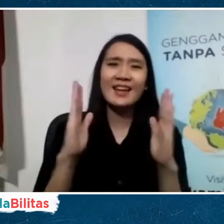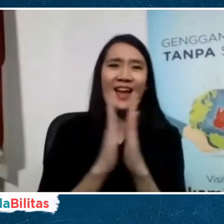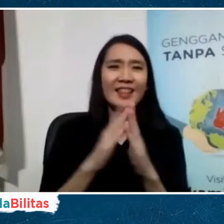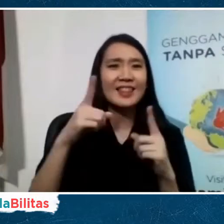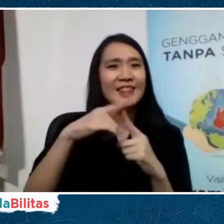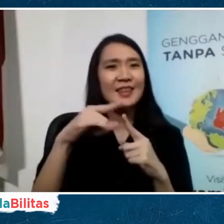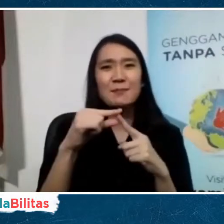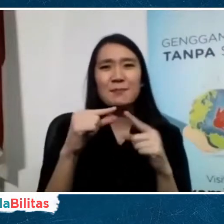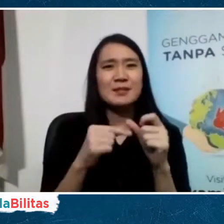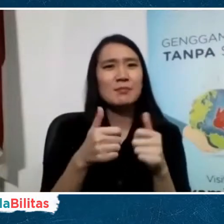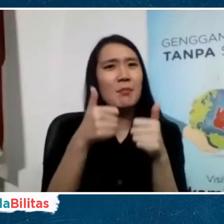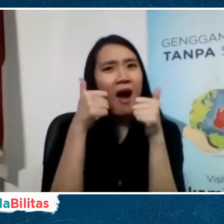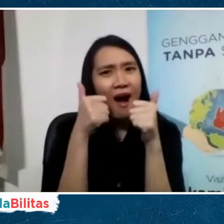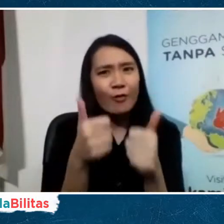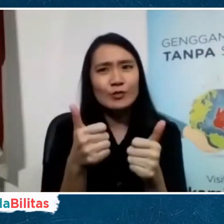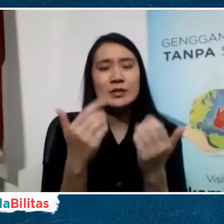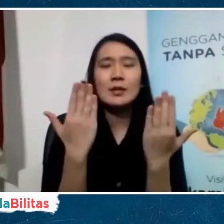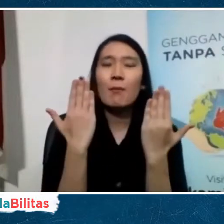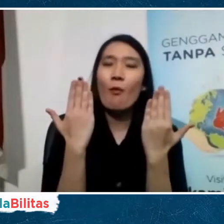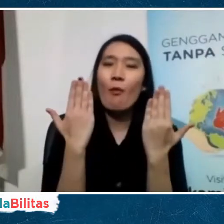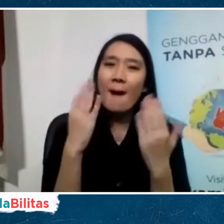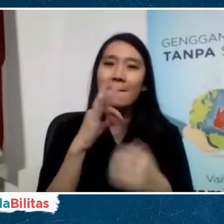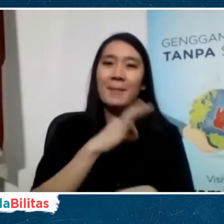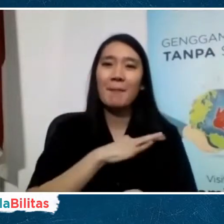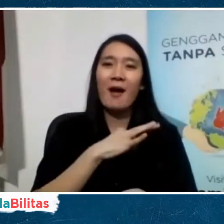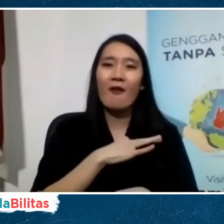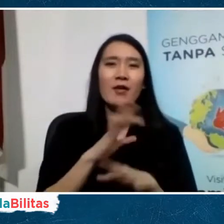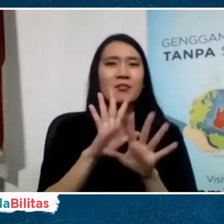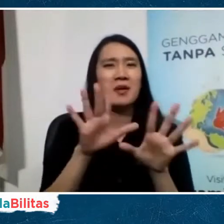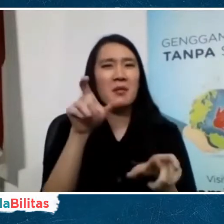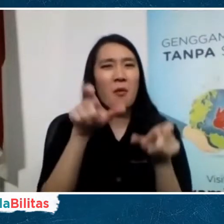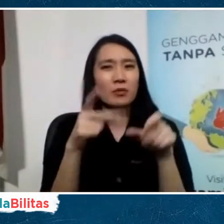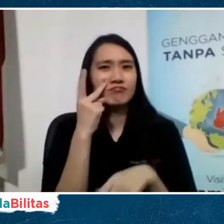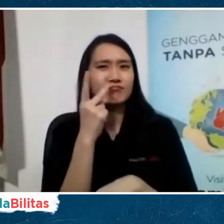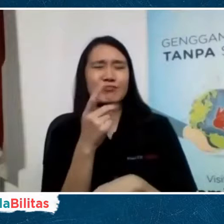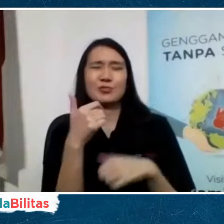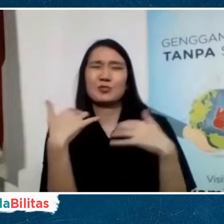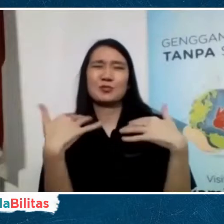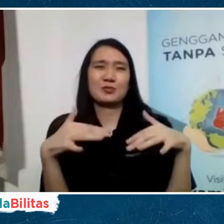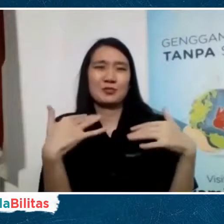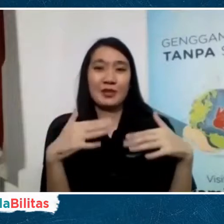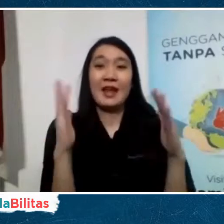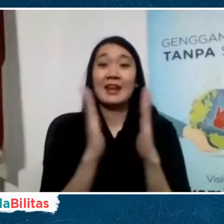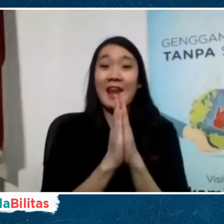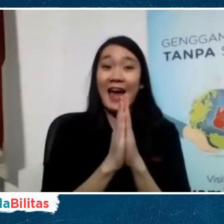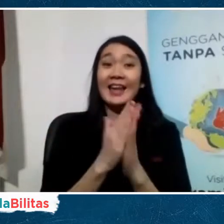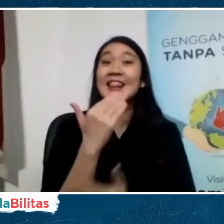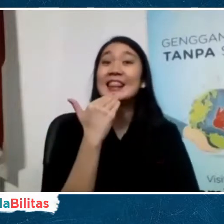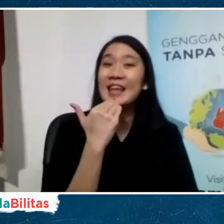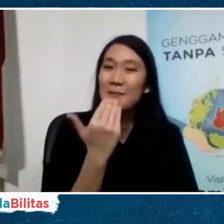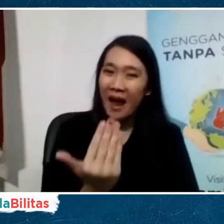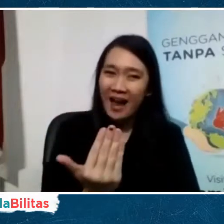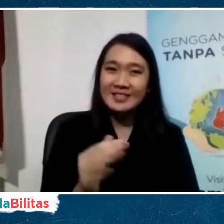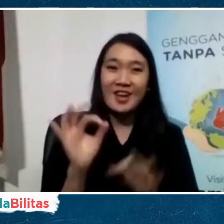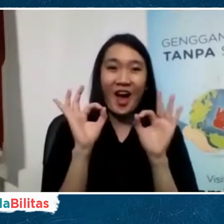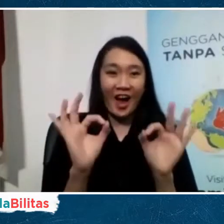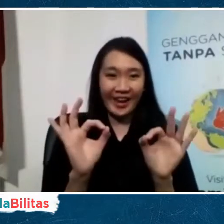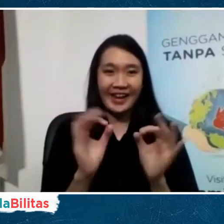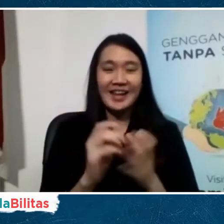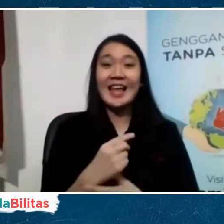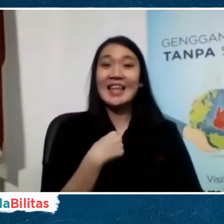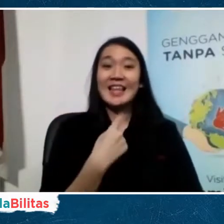Wow, kegiatan dan tips yang bagus. Semoga bermanfaat dan terima kasih.